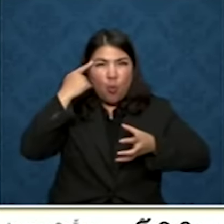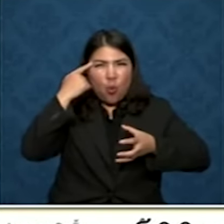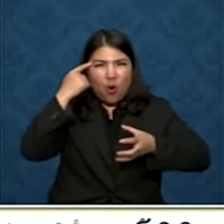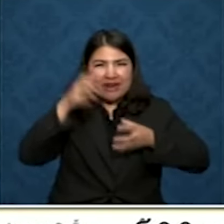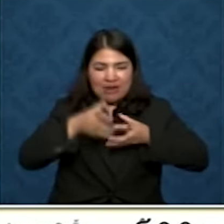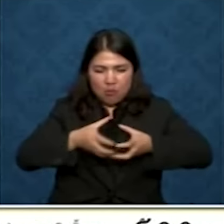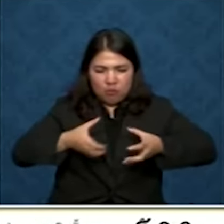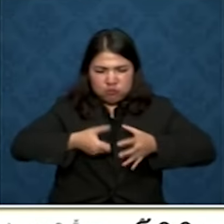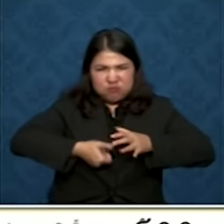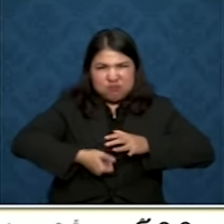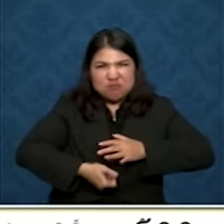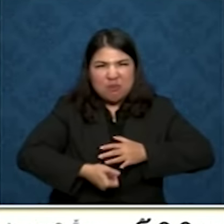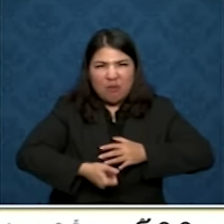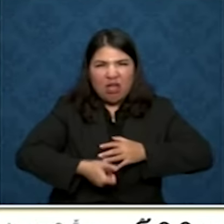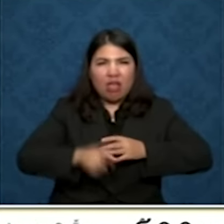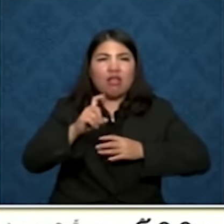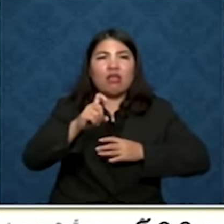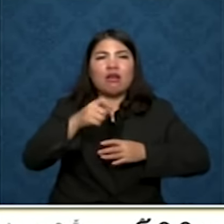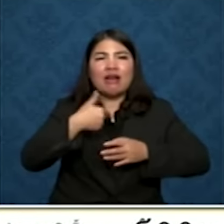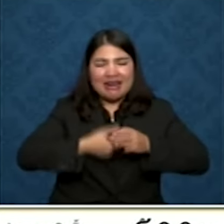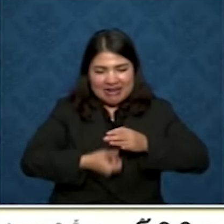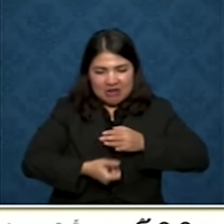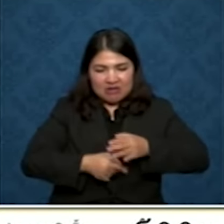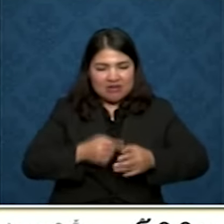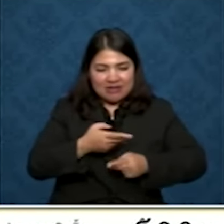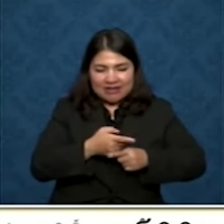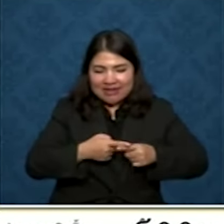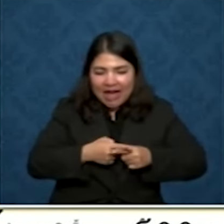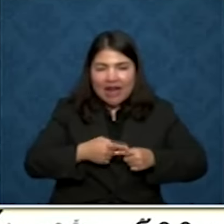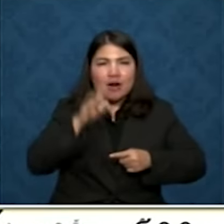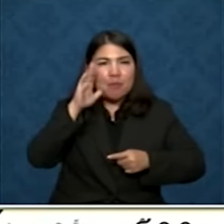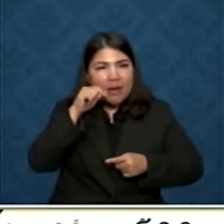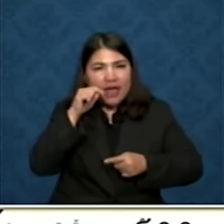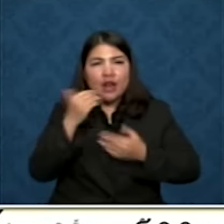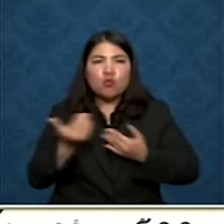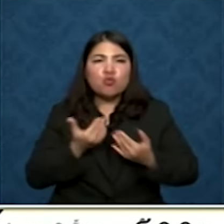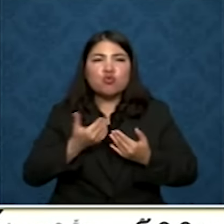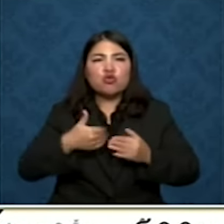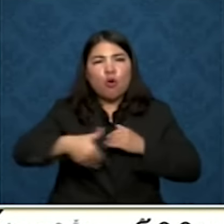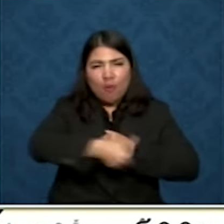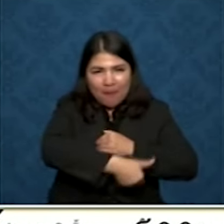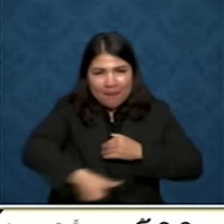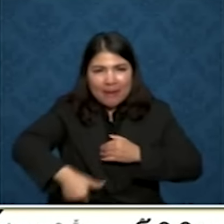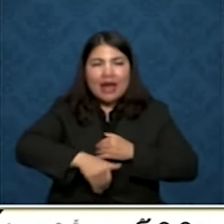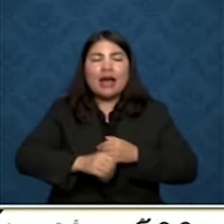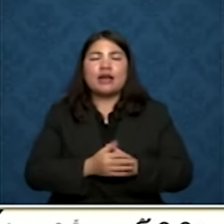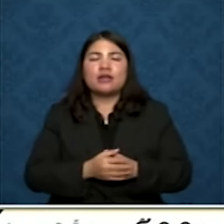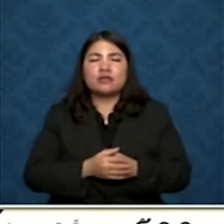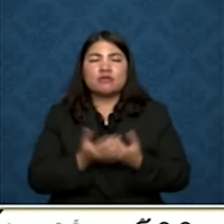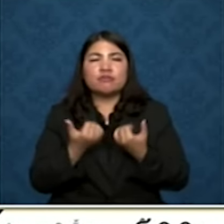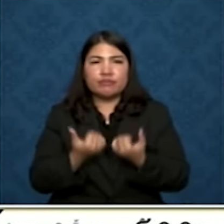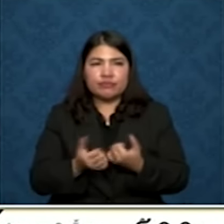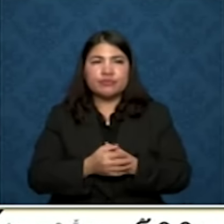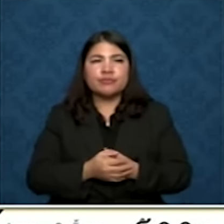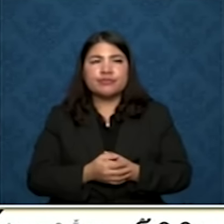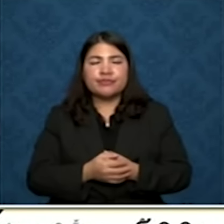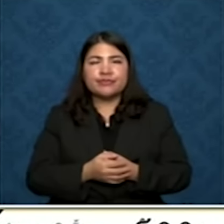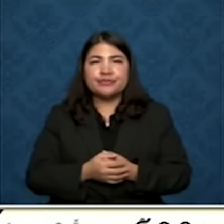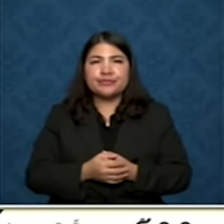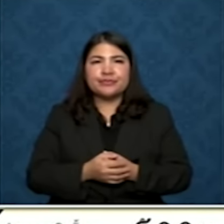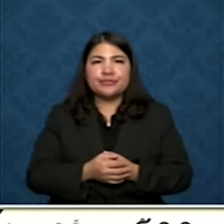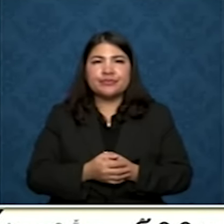หัวออกไม่ได้ถ้าปล่อยอย่างเงี้เนี่ยเสียชีวิตทั้งแม่ทั้งลูกครับต้องผ่าอันนี้เป็น Absolute indicationในการทำ 4สียน sectionครับ